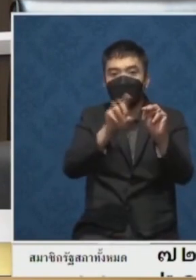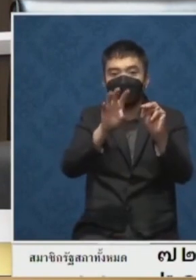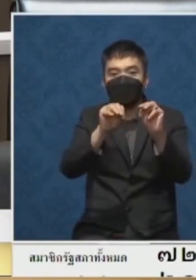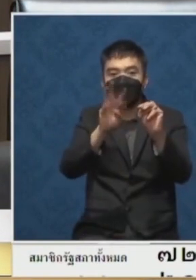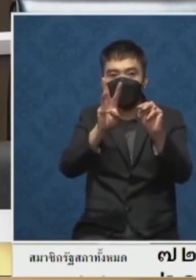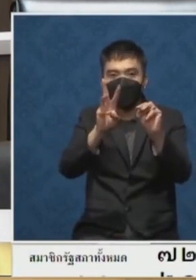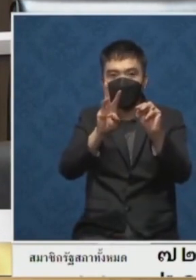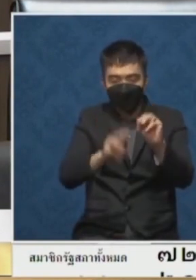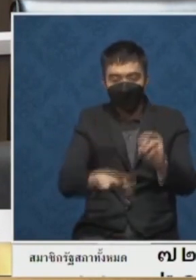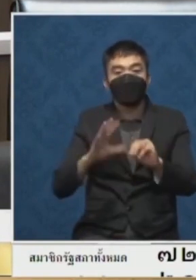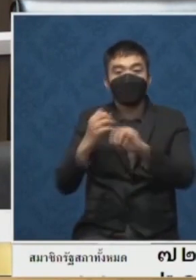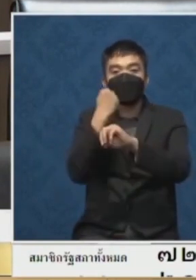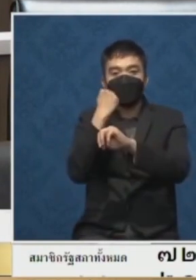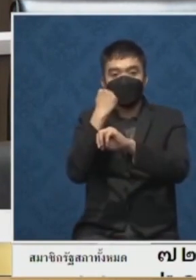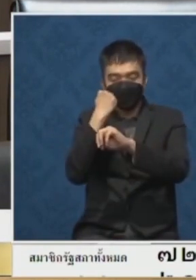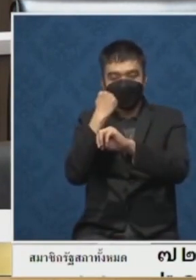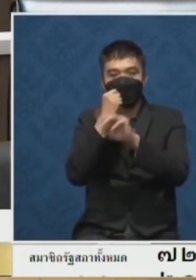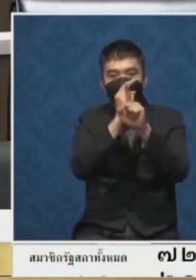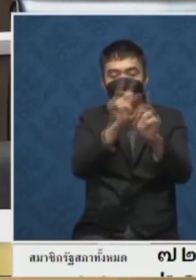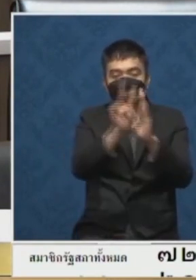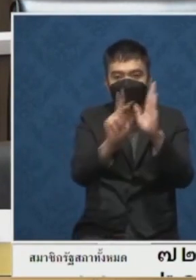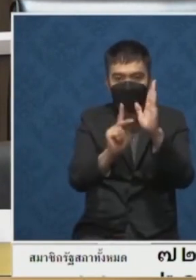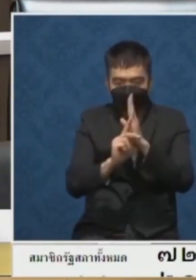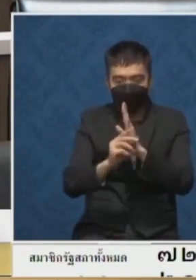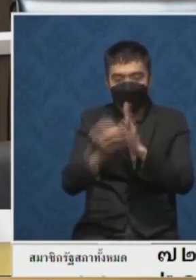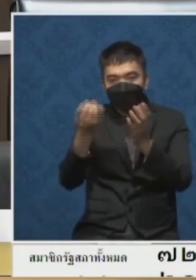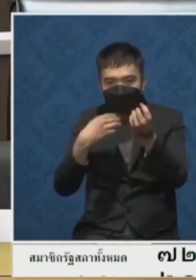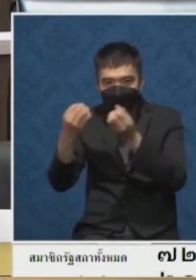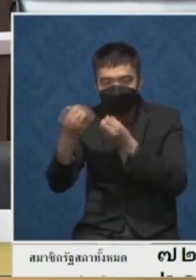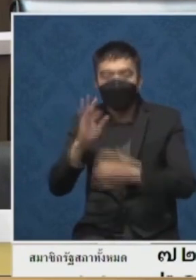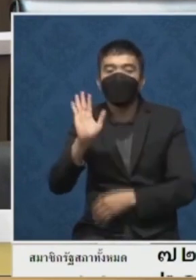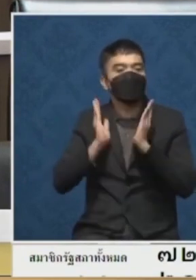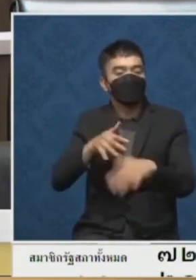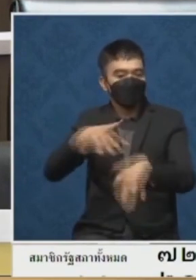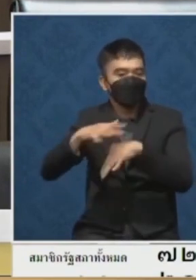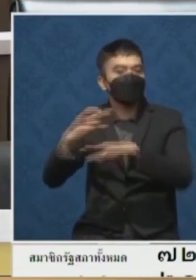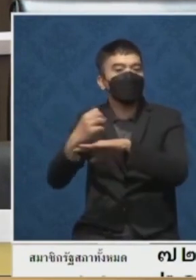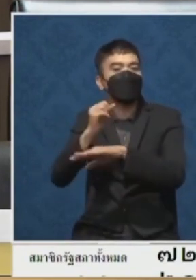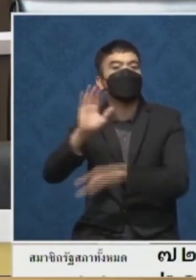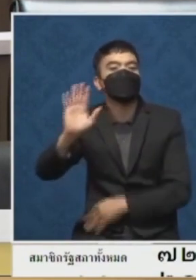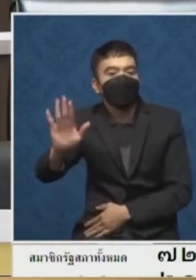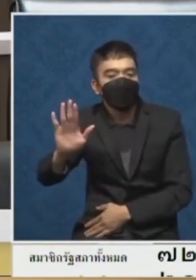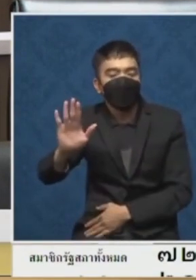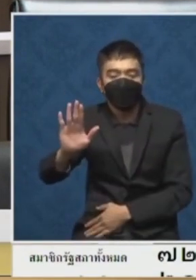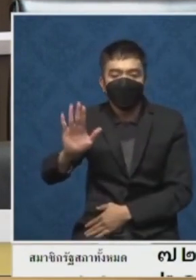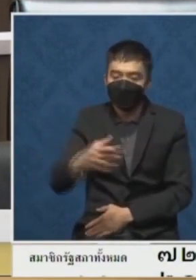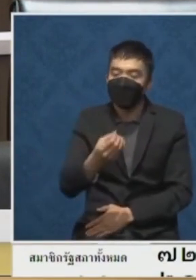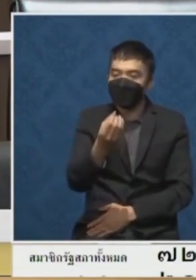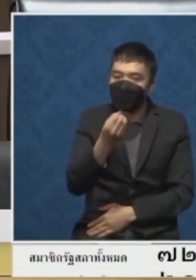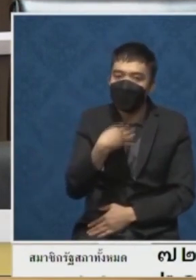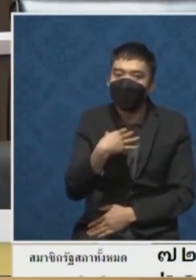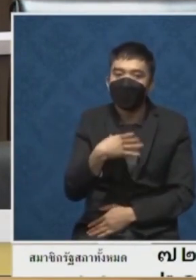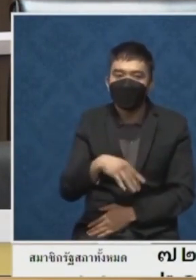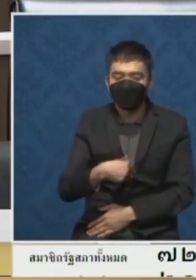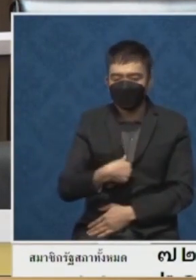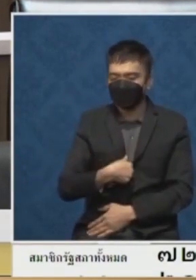กเป็อำนาจครัเช่นเยอะกัที่บางท่านก็เอ่อยอ้างอำนาจของประชาชนอ้างในเรื่องของการที่ผมคิดว